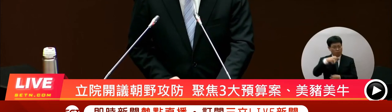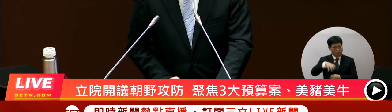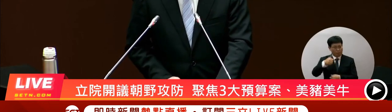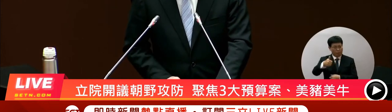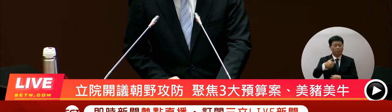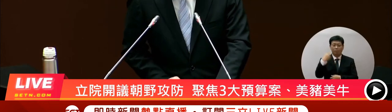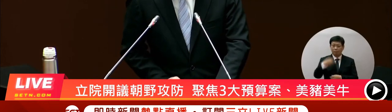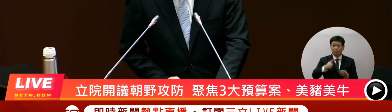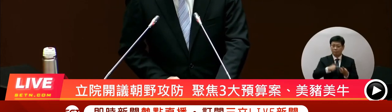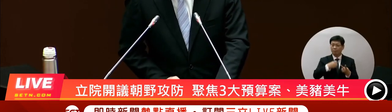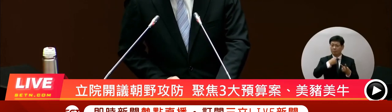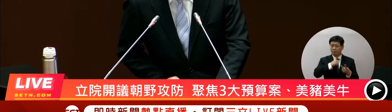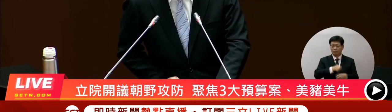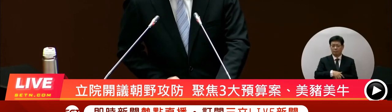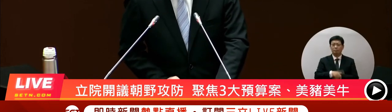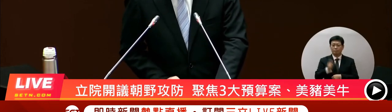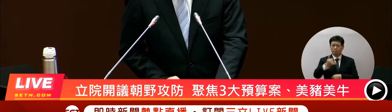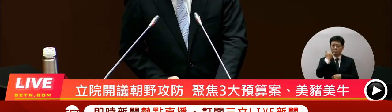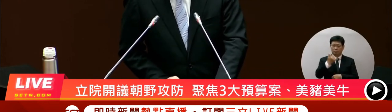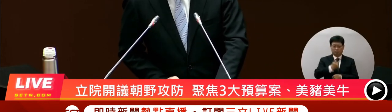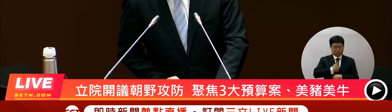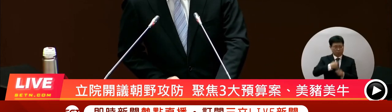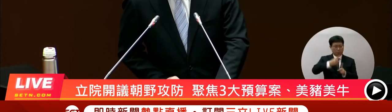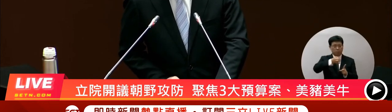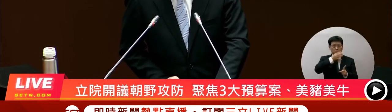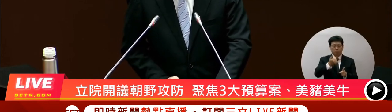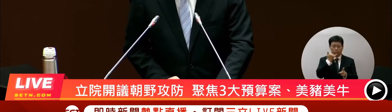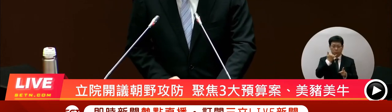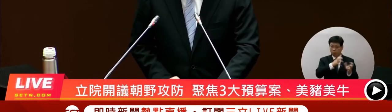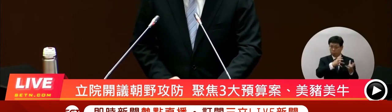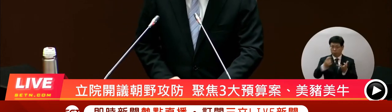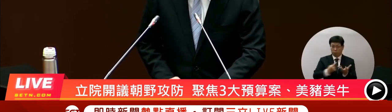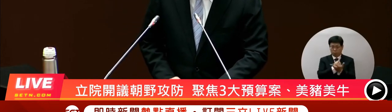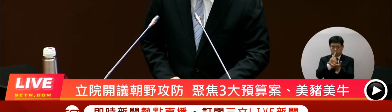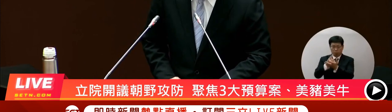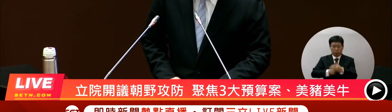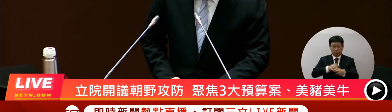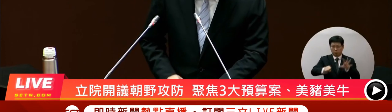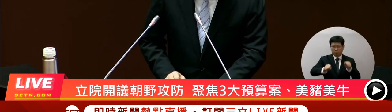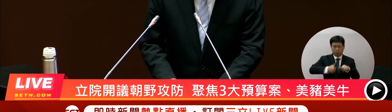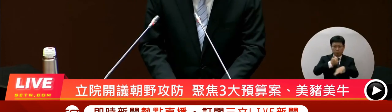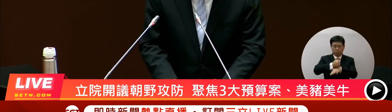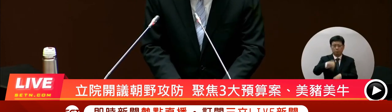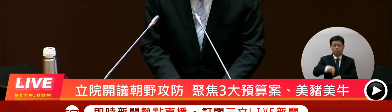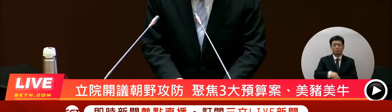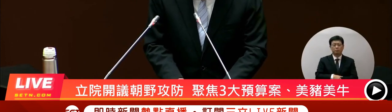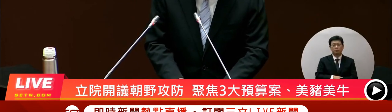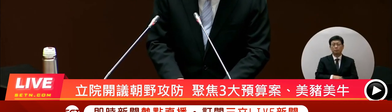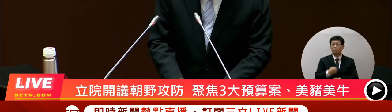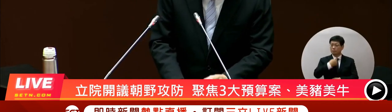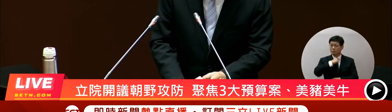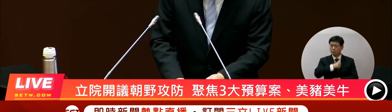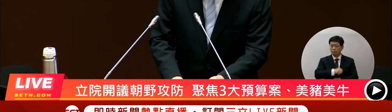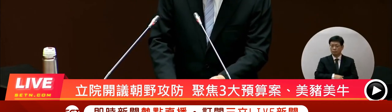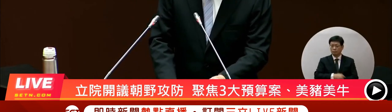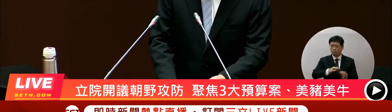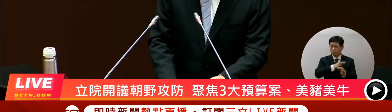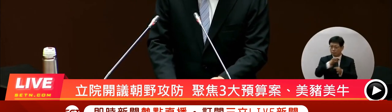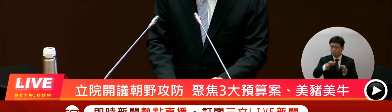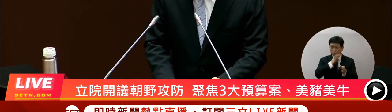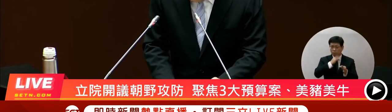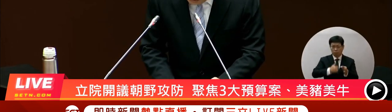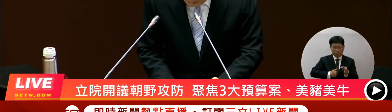且台湾才有能力在世界占一席之地。台湾经济